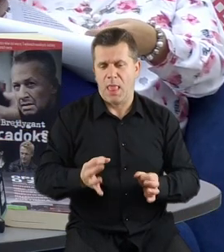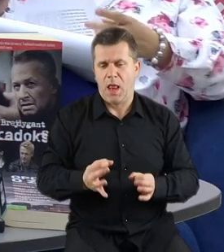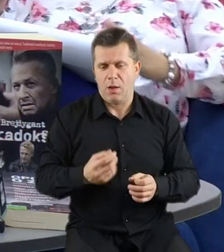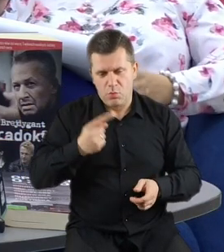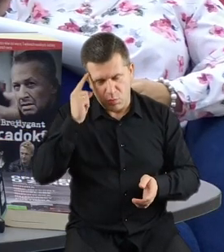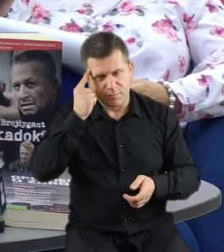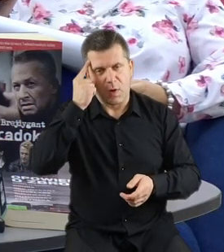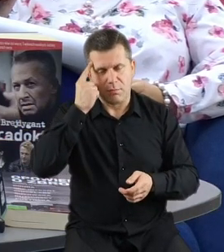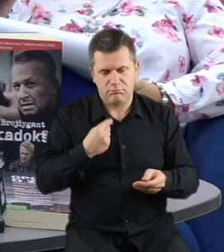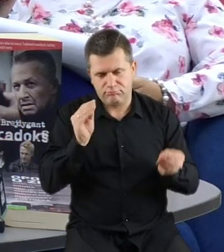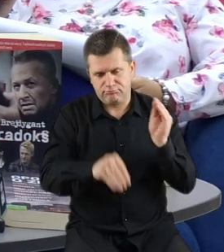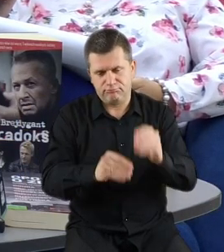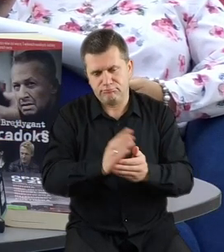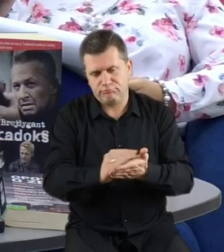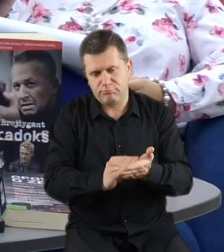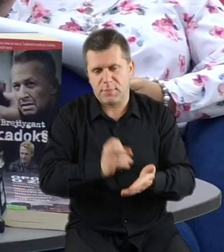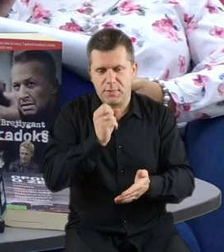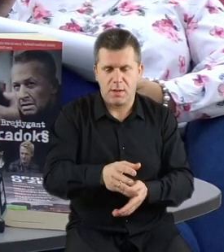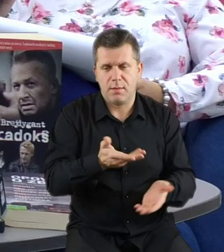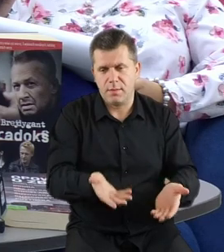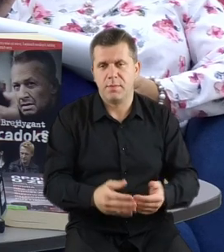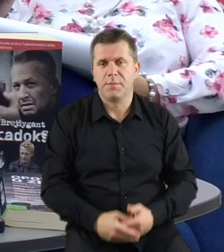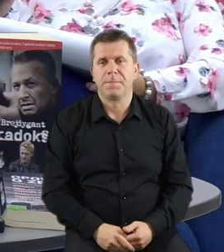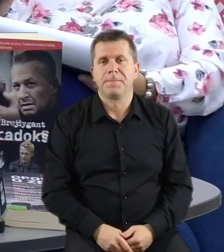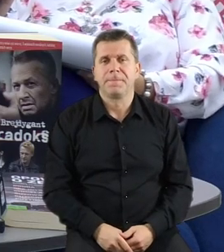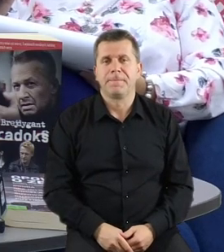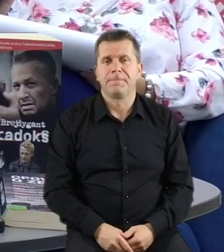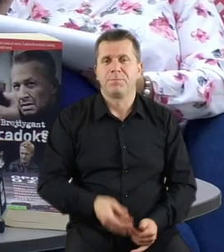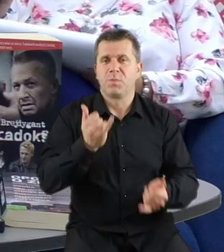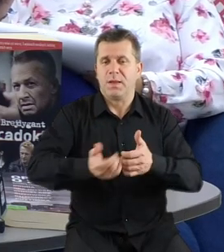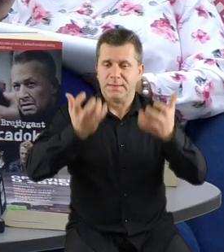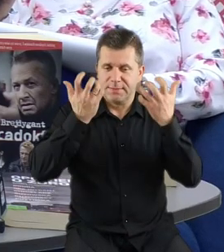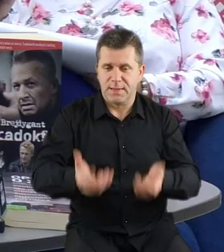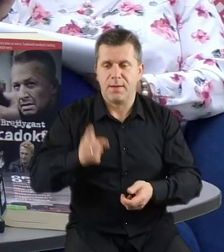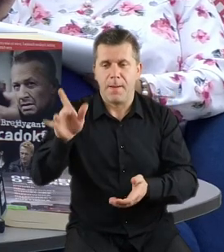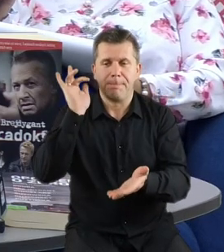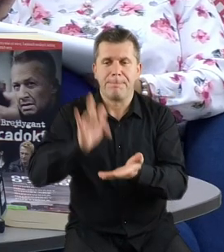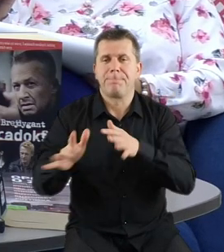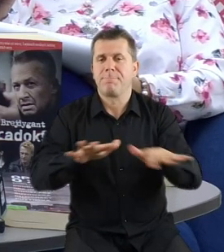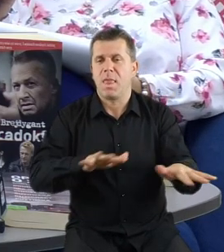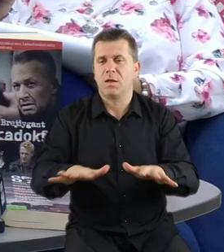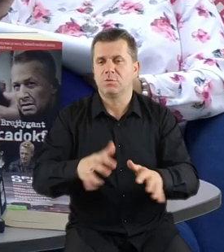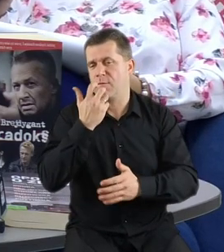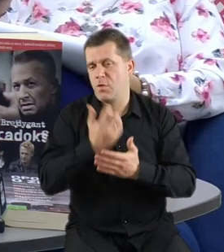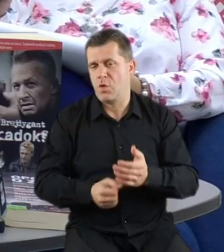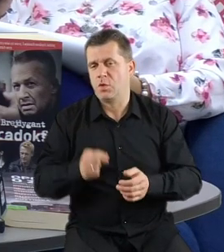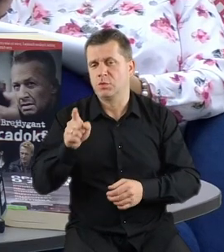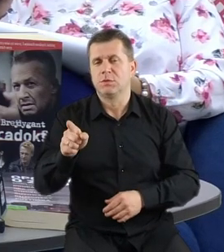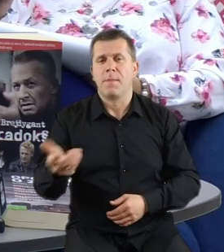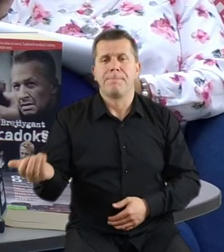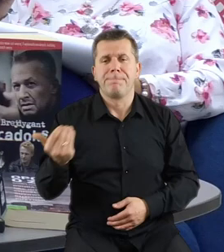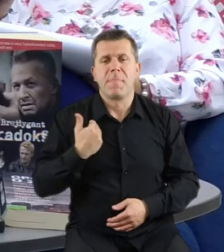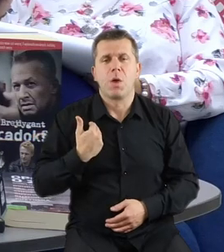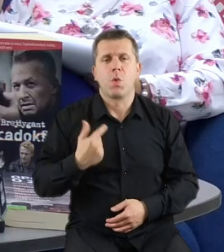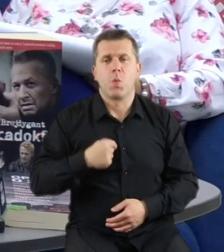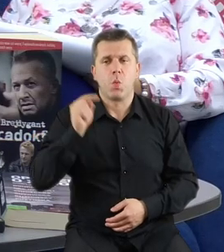siebie wyrzuciłem. No więc jest tak albo siak. Albo jeżeli chcę jakąś miejscowość użyć, to jest taka,